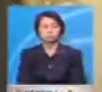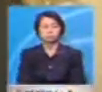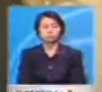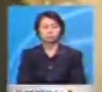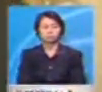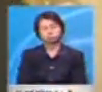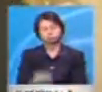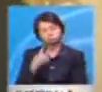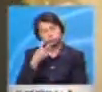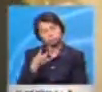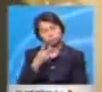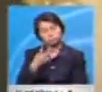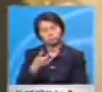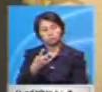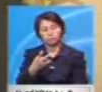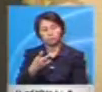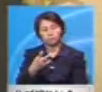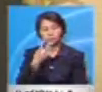nampaknya